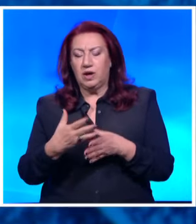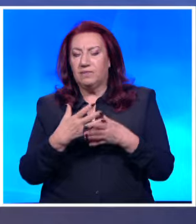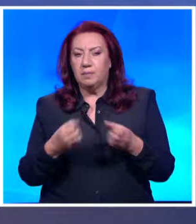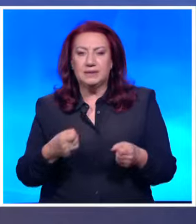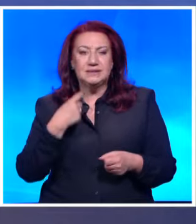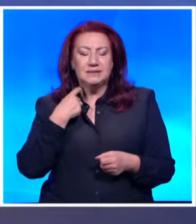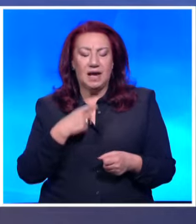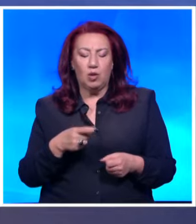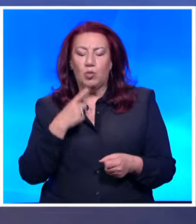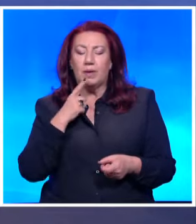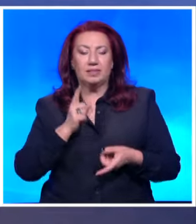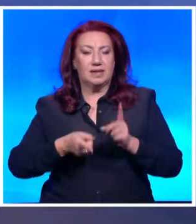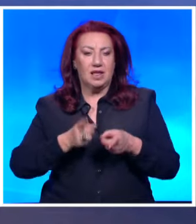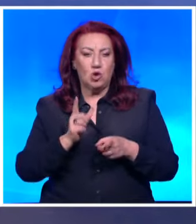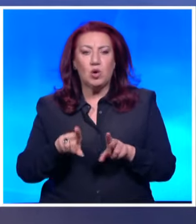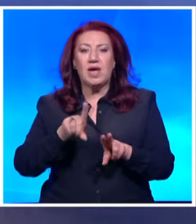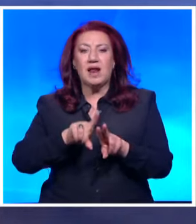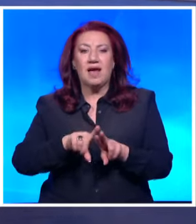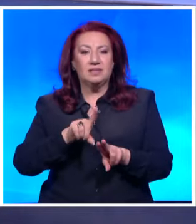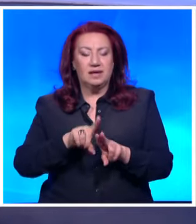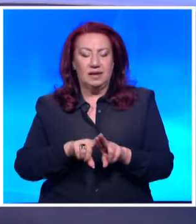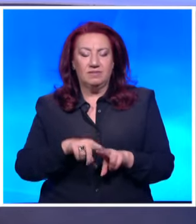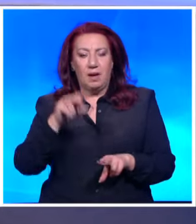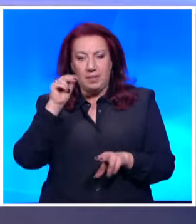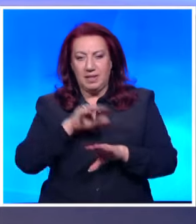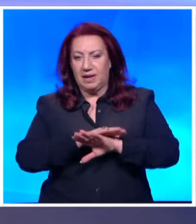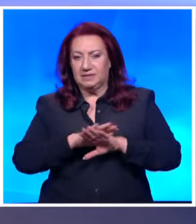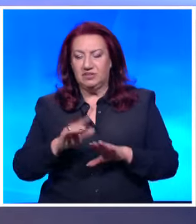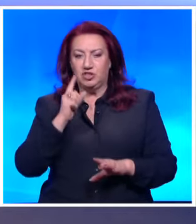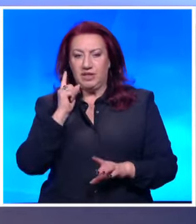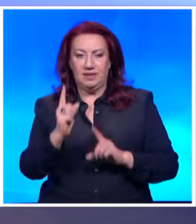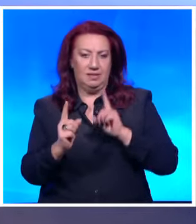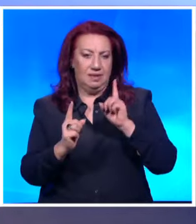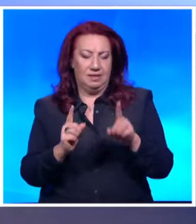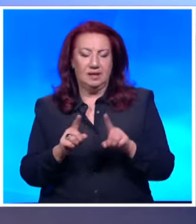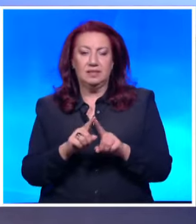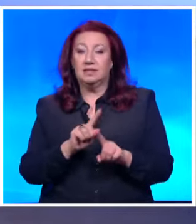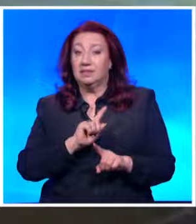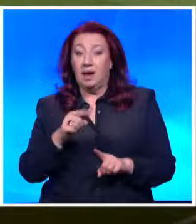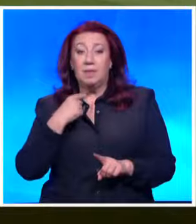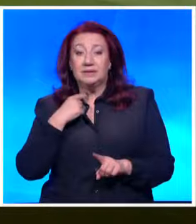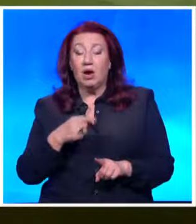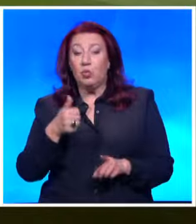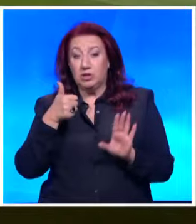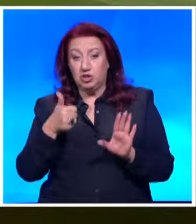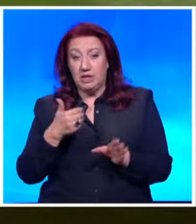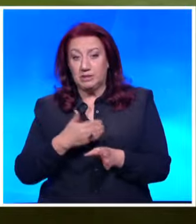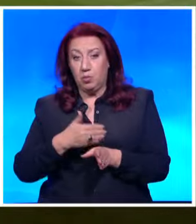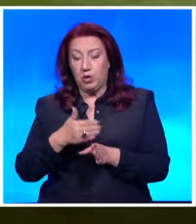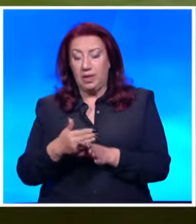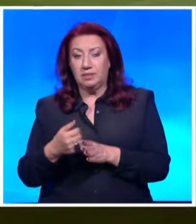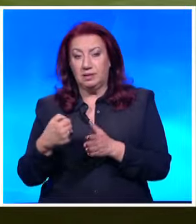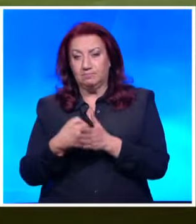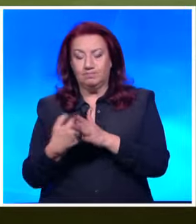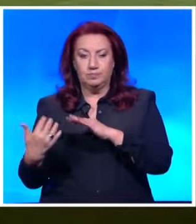Илиев. България завърши 1-1 като гост на Словения и вече няма поражение в 6 поредни срещи. Във второ